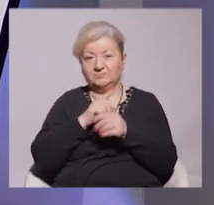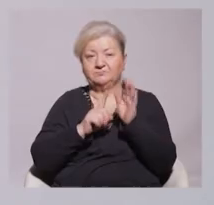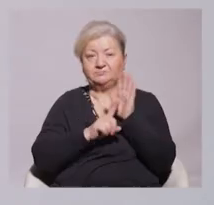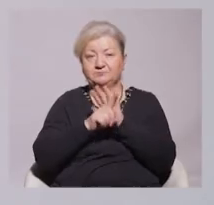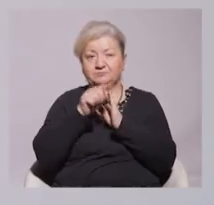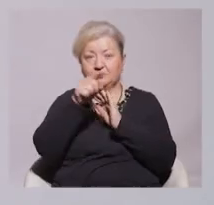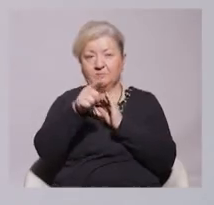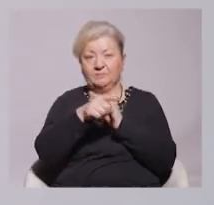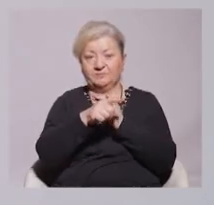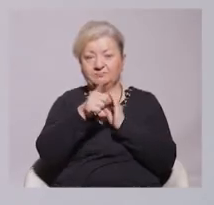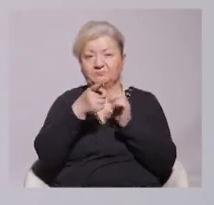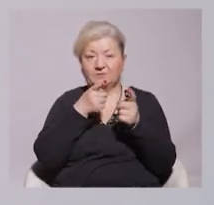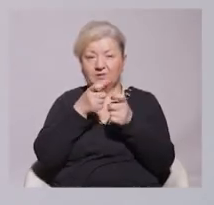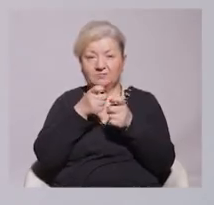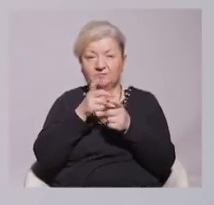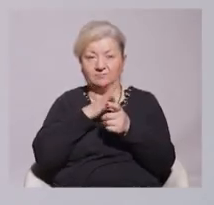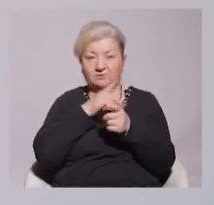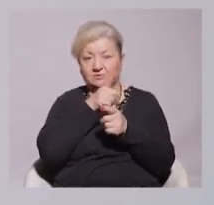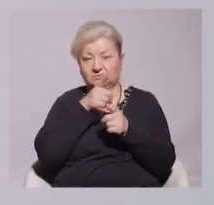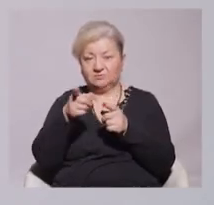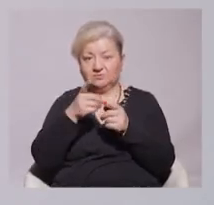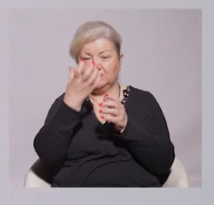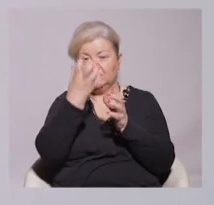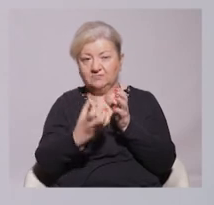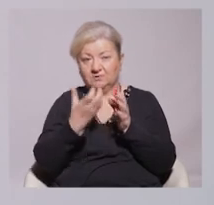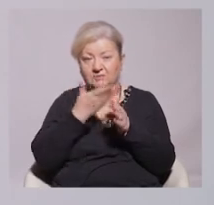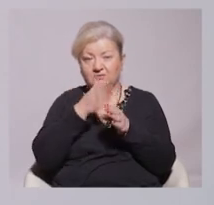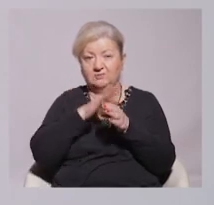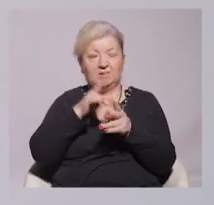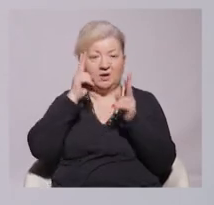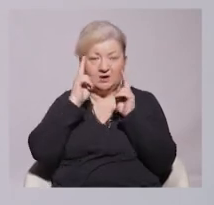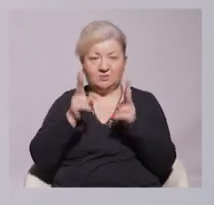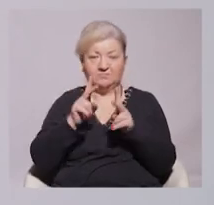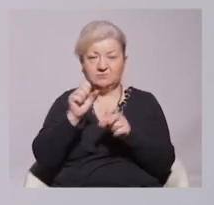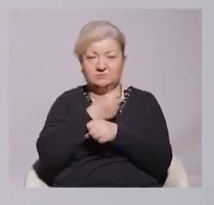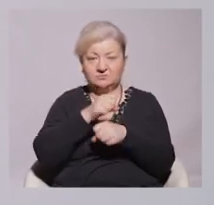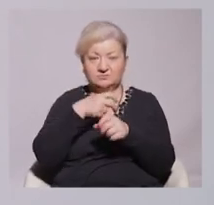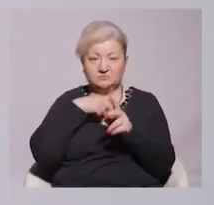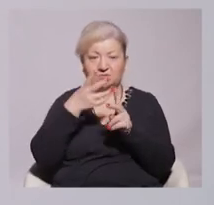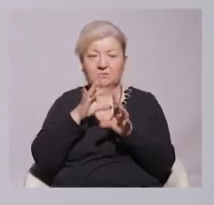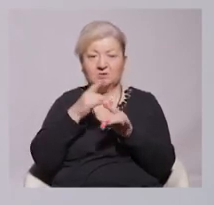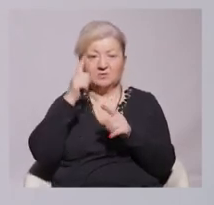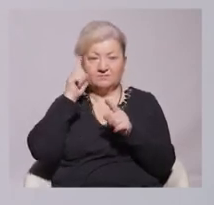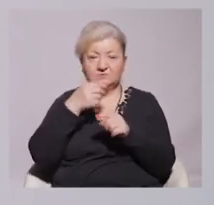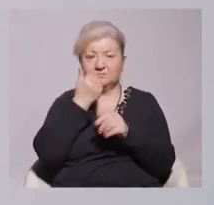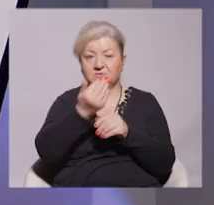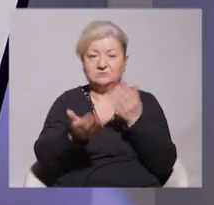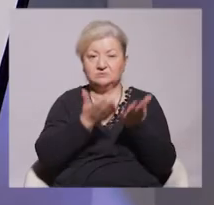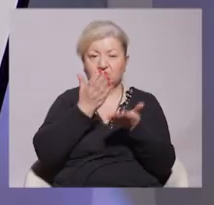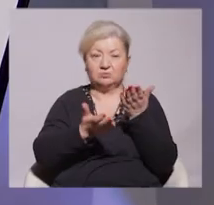მას გარკვეული სიჩქარით მოხვდა ტყვია, ანუ საწყის სიჩქარე, რომელიც ჩვენ არ ვიცით და უნდა გავიგოთ, თუმცა ვიცით მისი